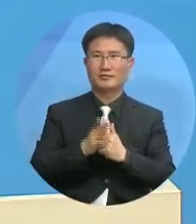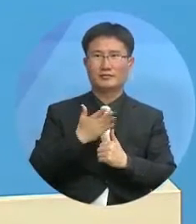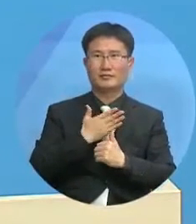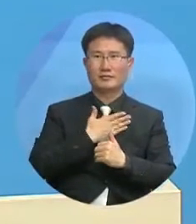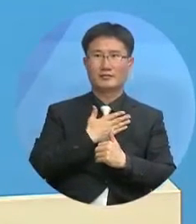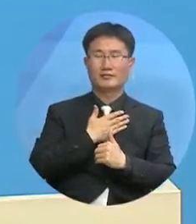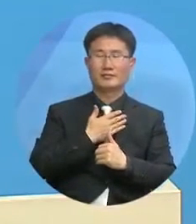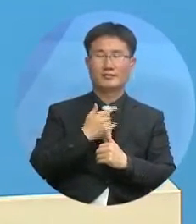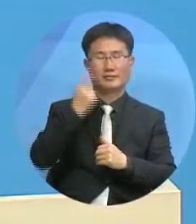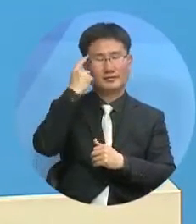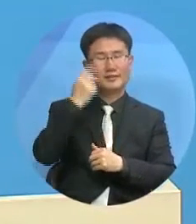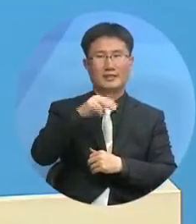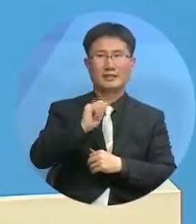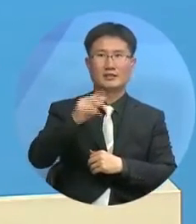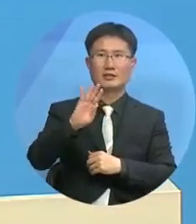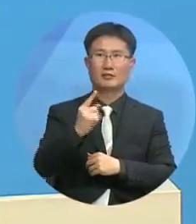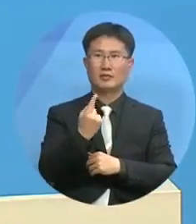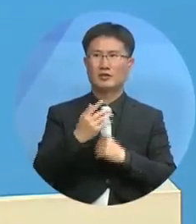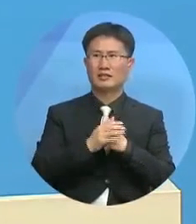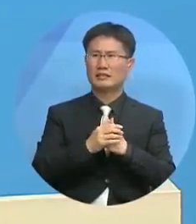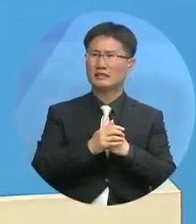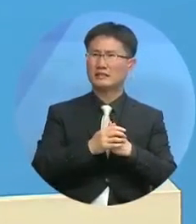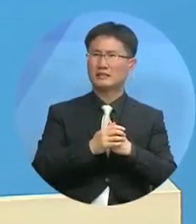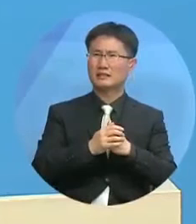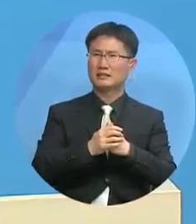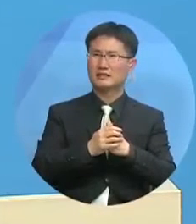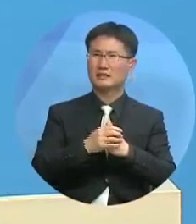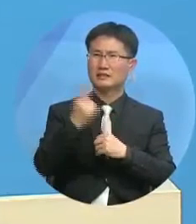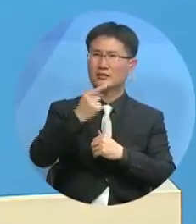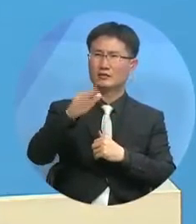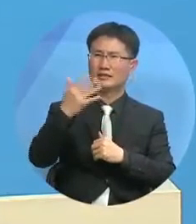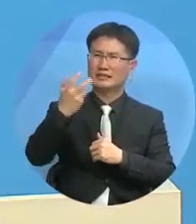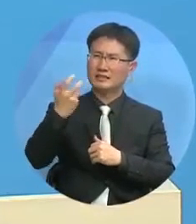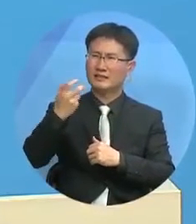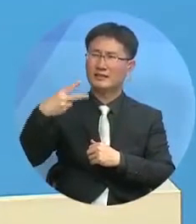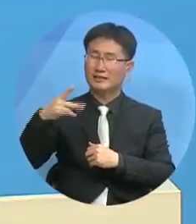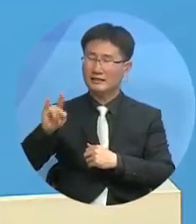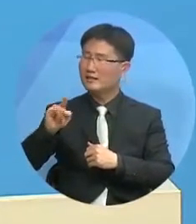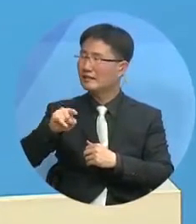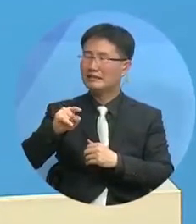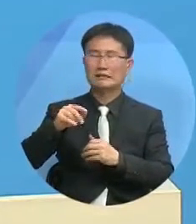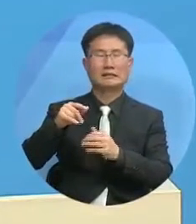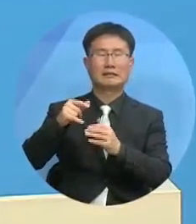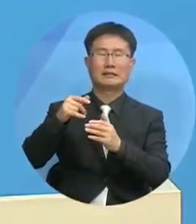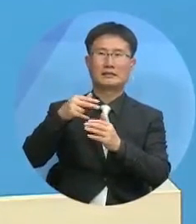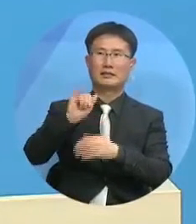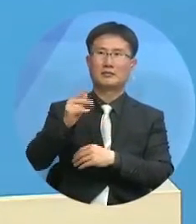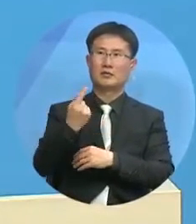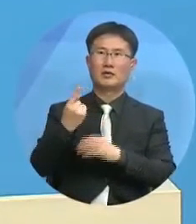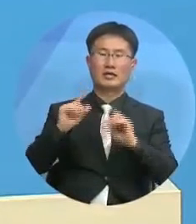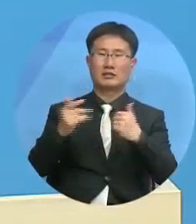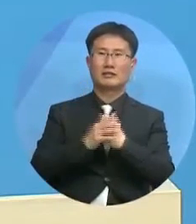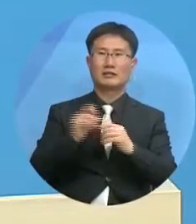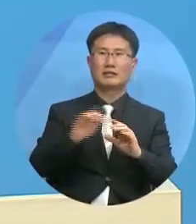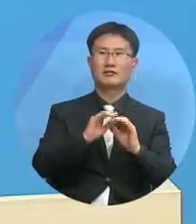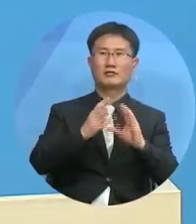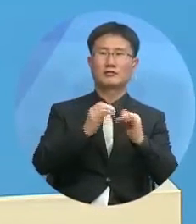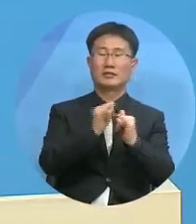추구하는 진보는 70년대 낡은 이념에 집착하는 진보가 아닙니다. 국민의 삶의 질을